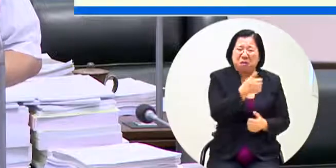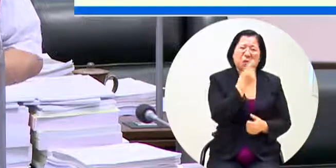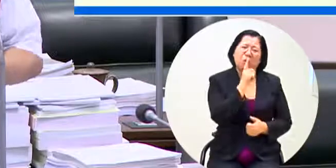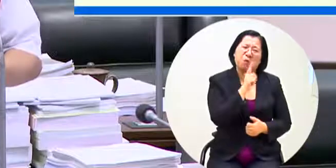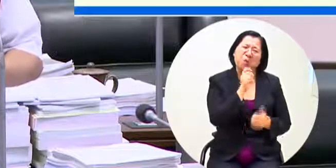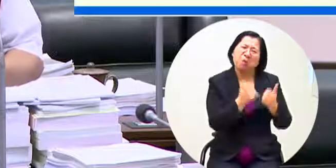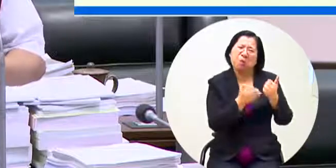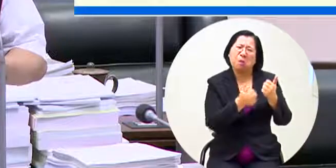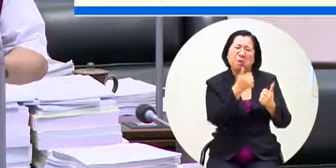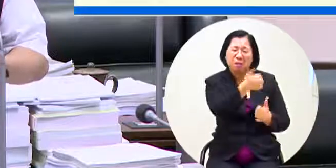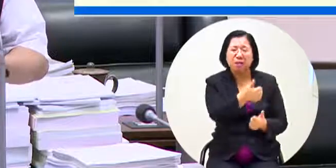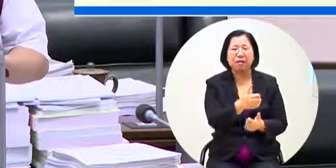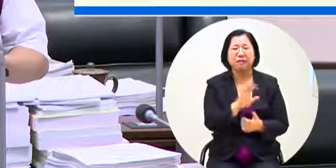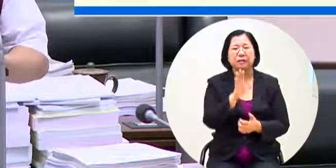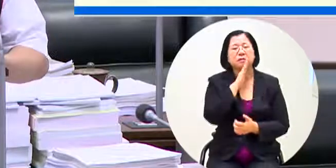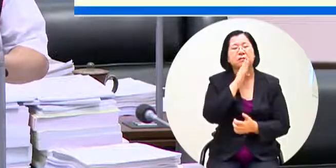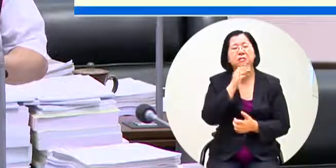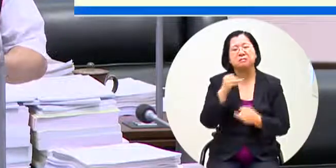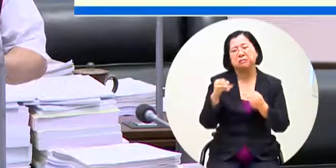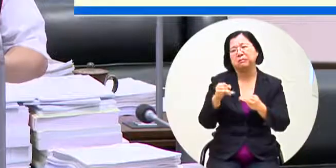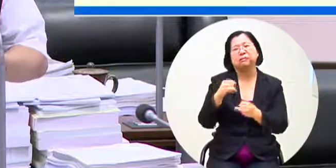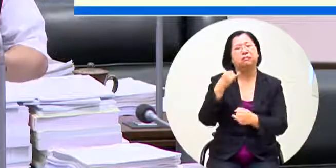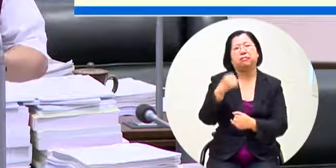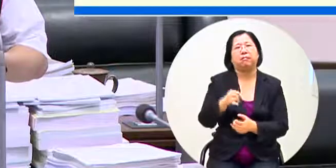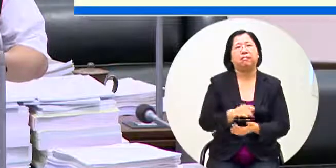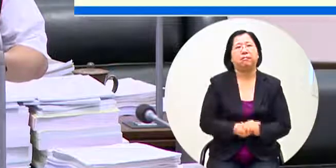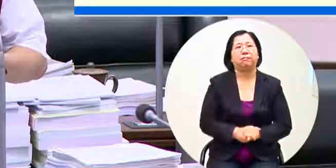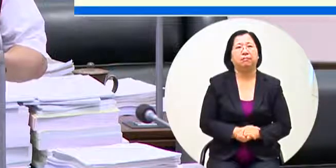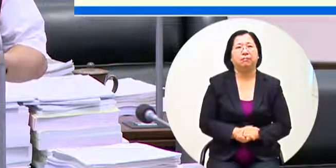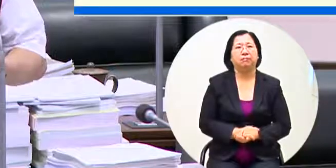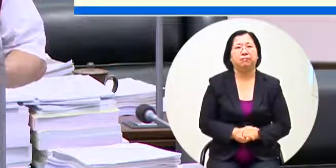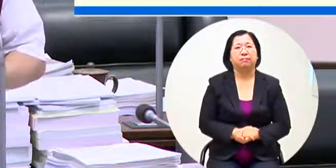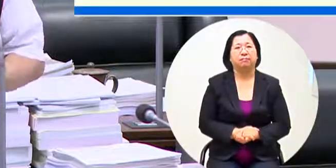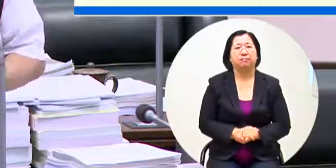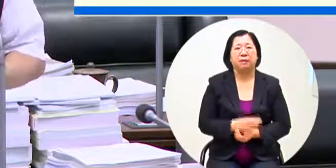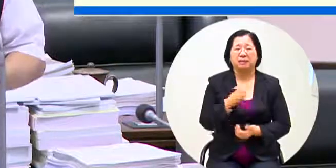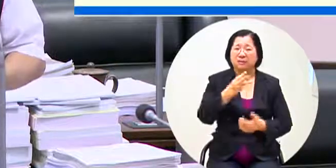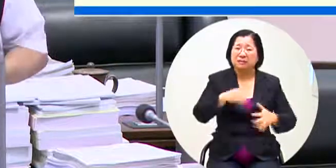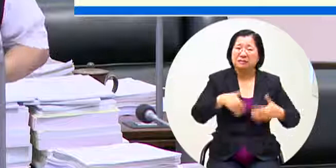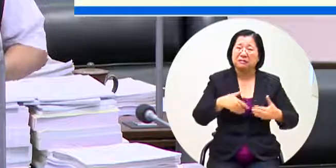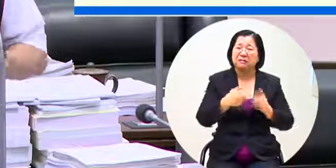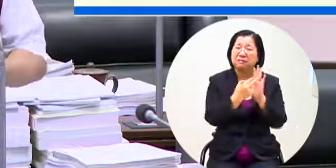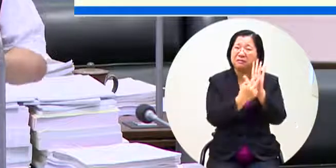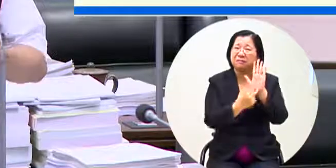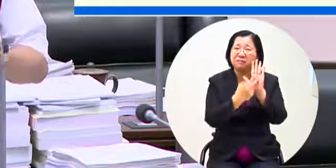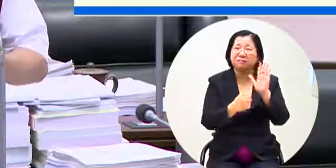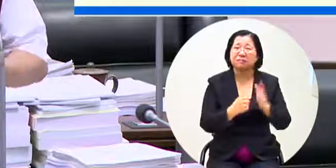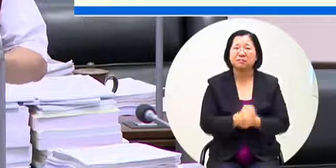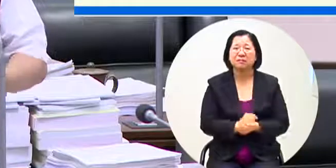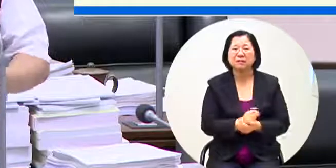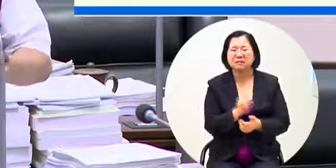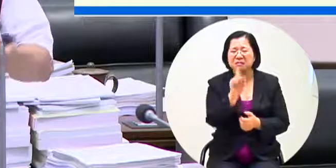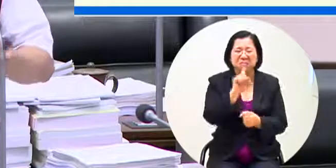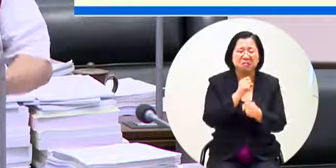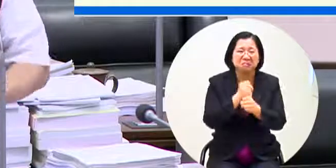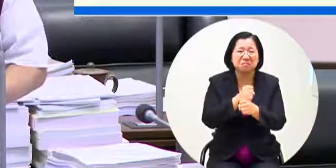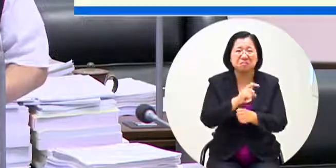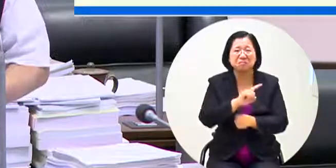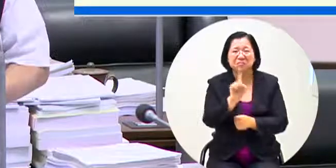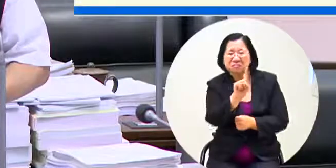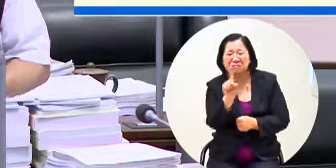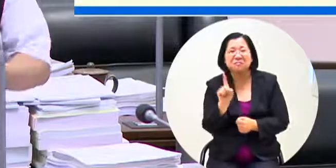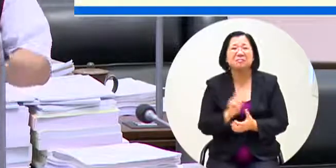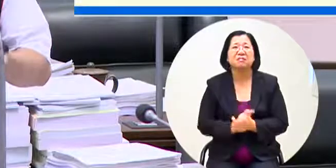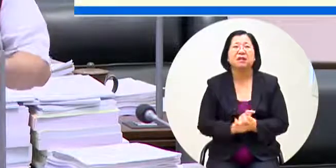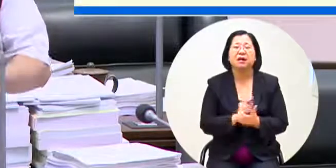尼。三轻讲要安怎做，要安怎做，林明南嘛是拢讲啊好，咱着产